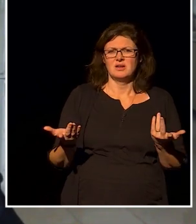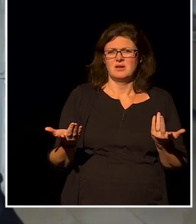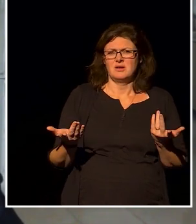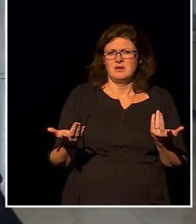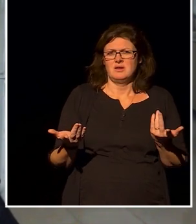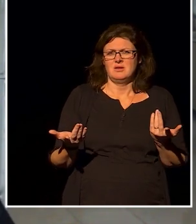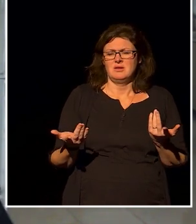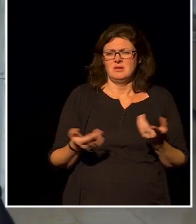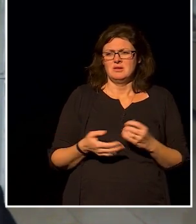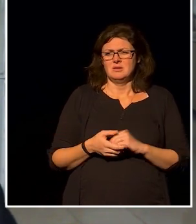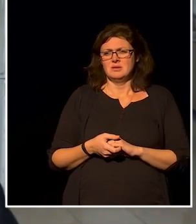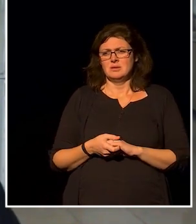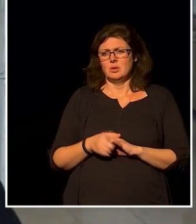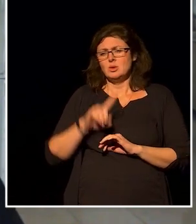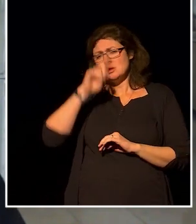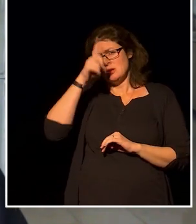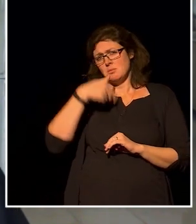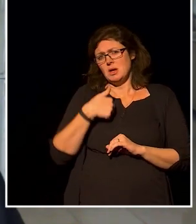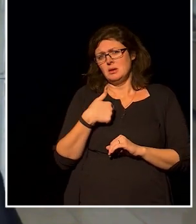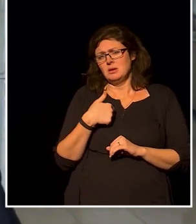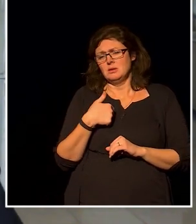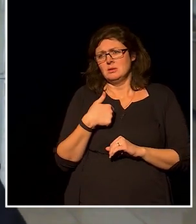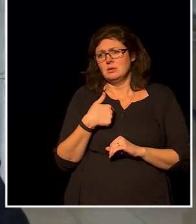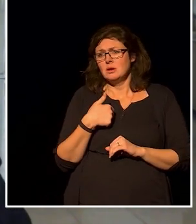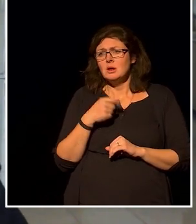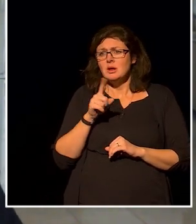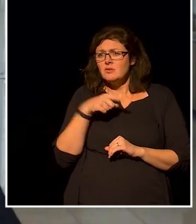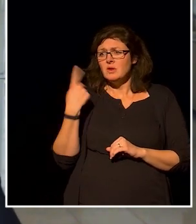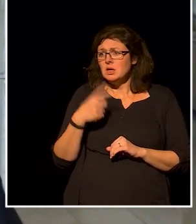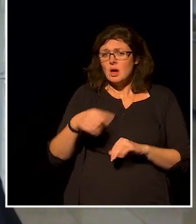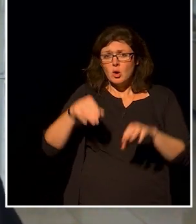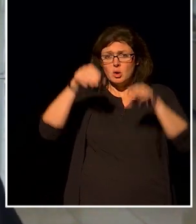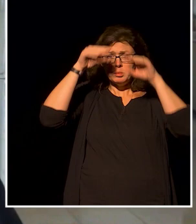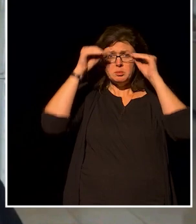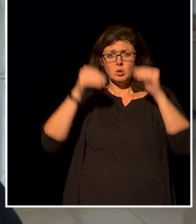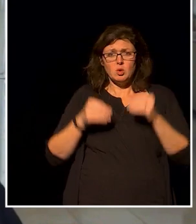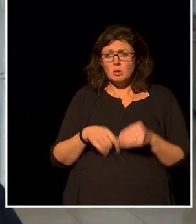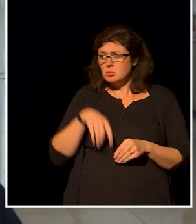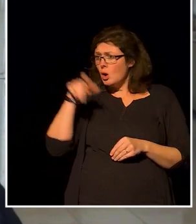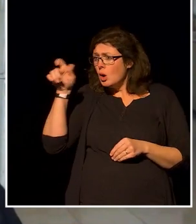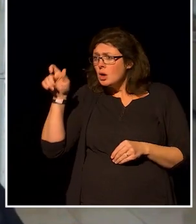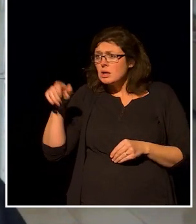Und wenn man dann hört, dass Leute zu einem sofortigen